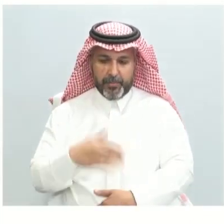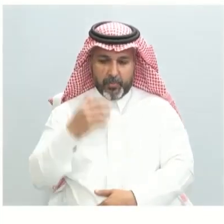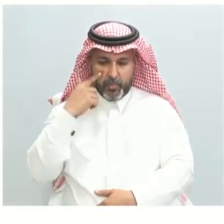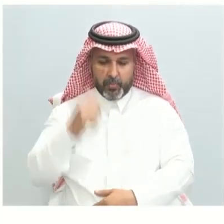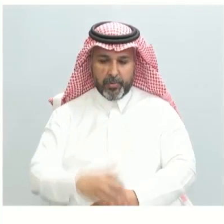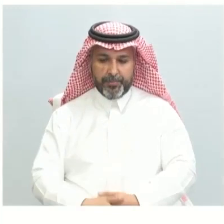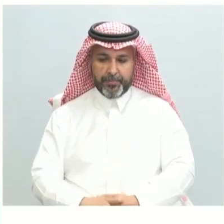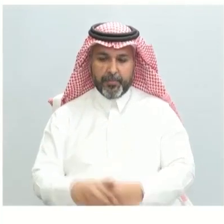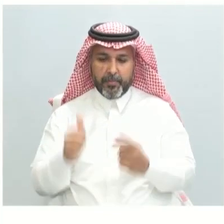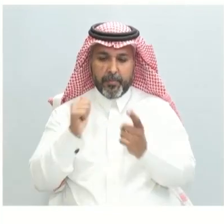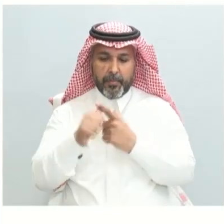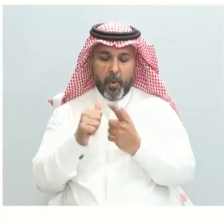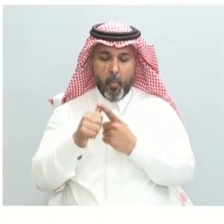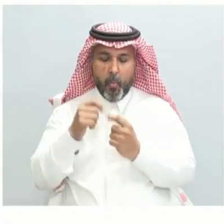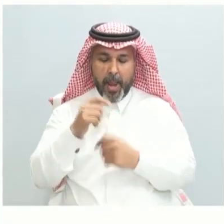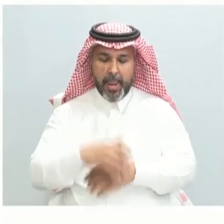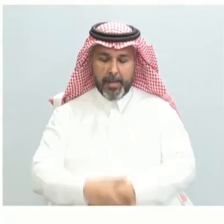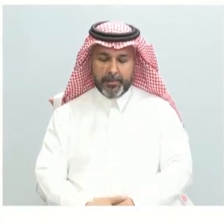جانبين الجانب الاول